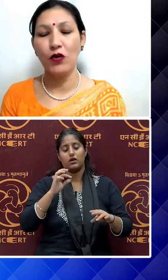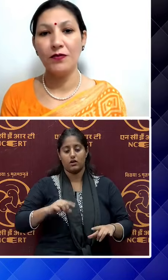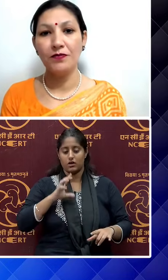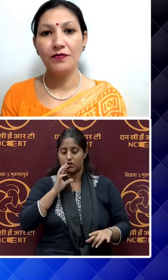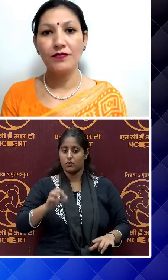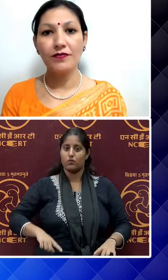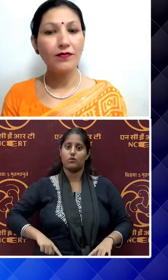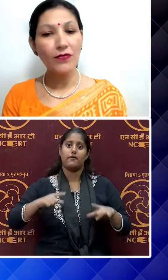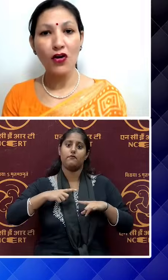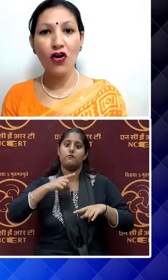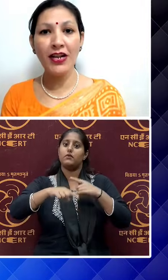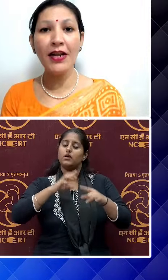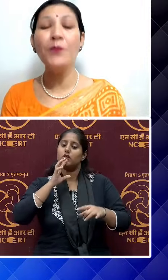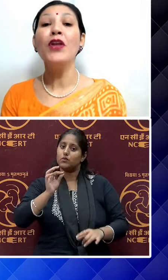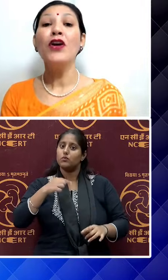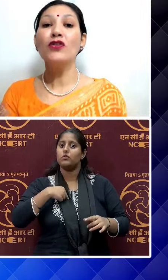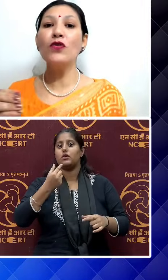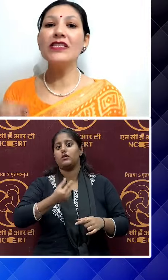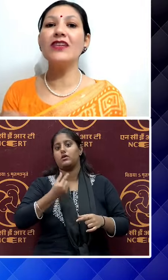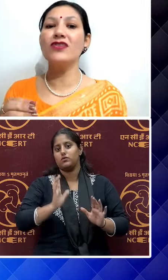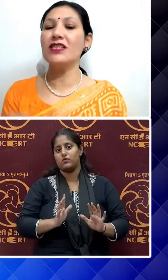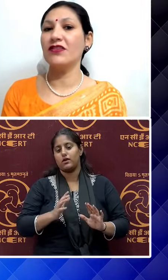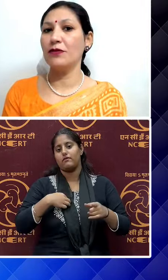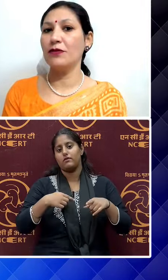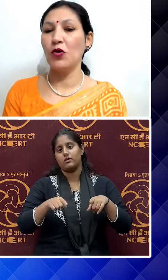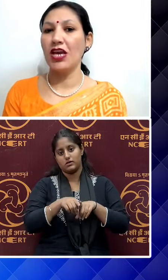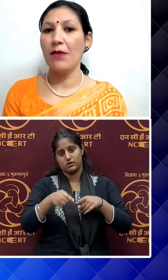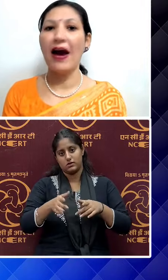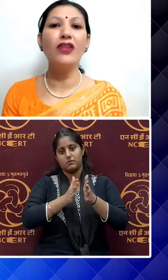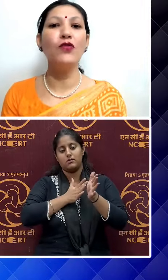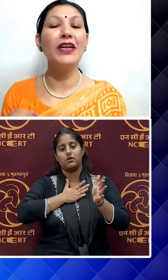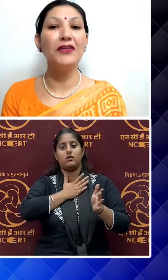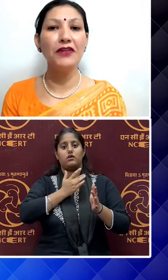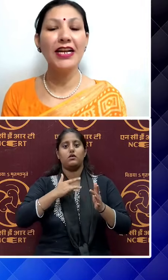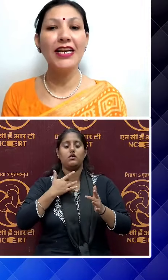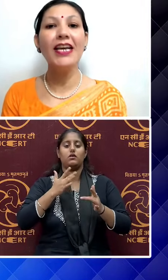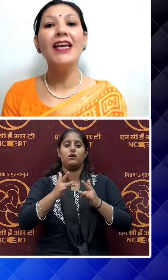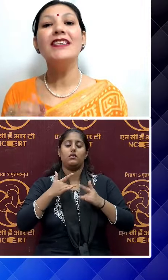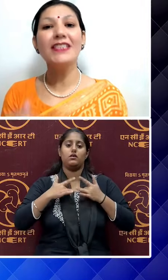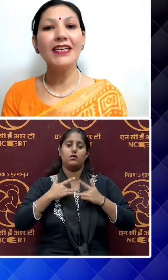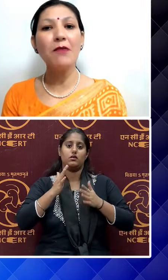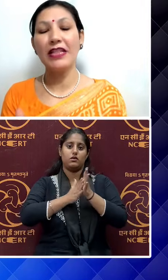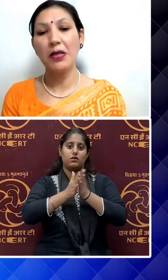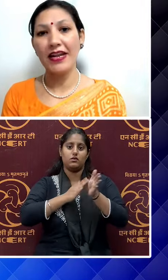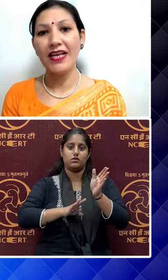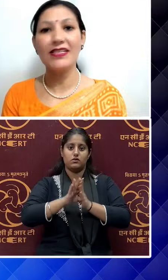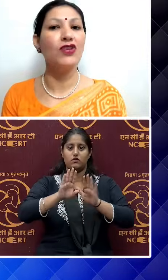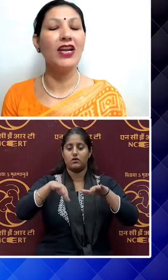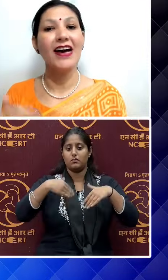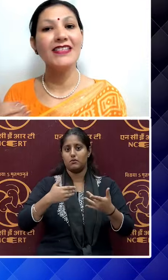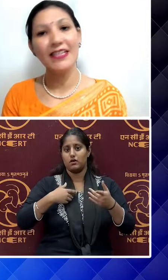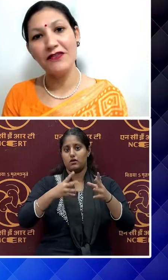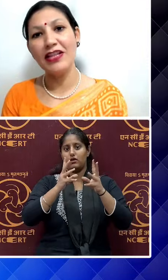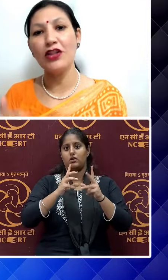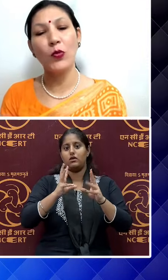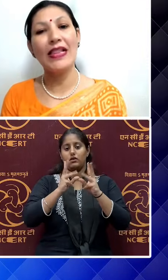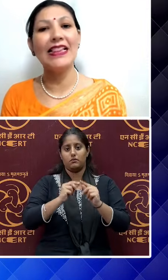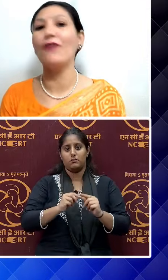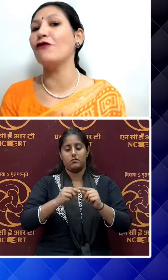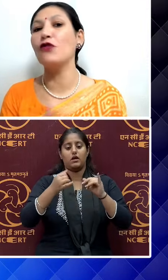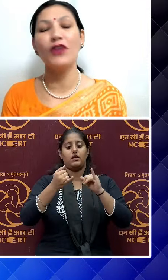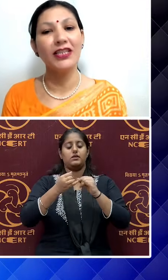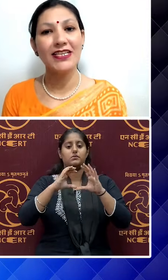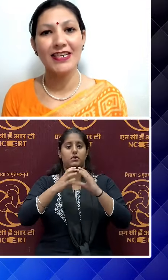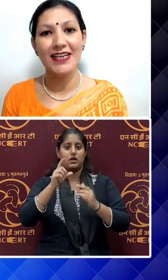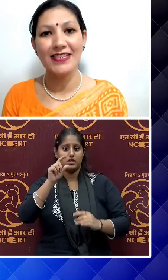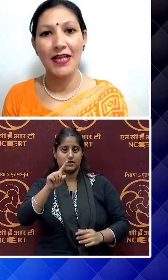यूजफुल. ऑल राइट, सो उस इंटरेस्ट डेवलप होने के बाद यू विल डेफिनेटली स्टडी मैथमेटिक्स इन योर क्लास 11th, 12th एंड